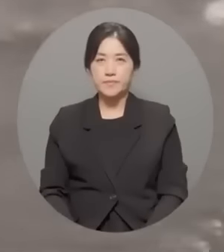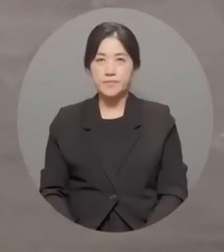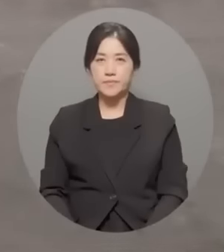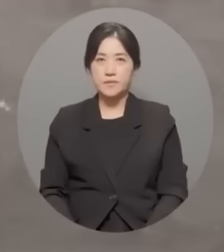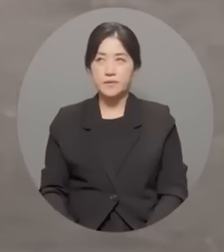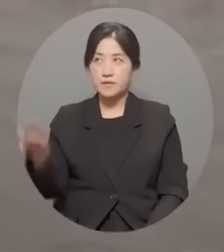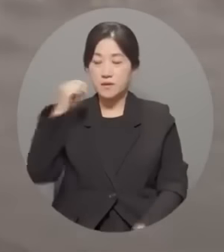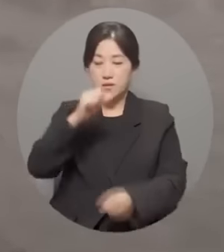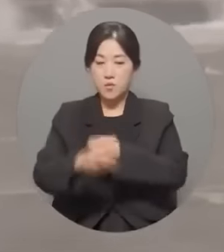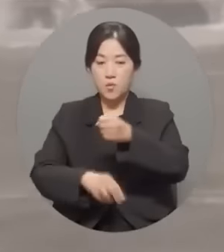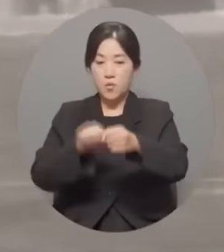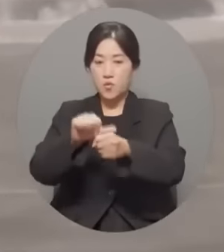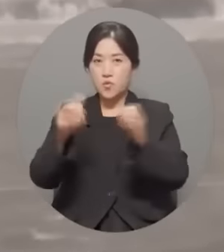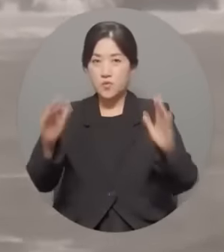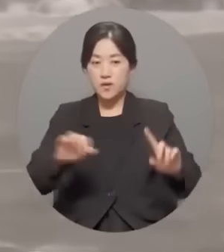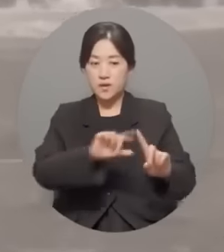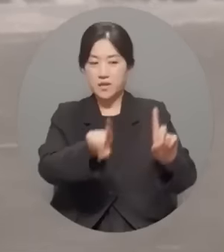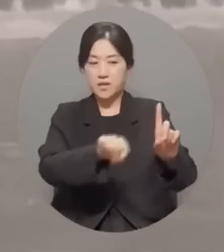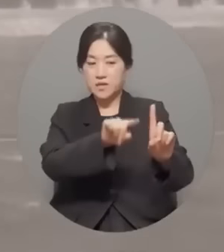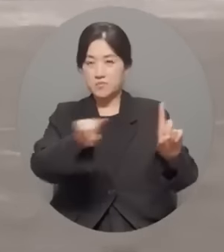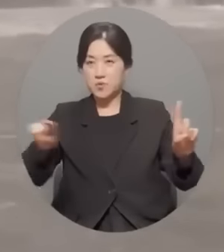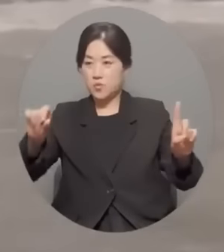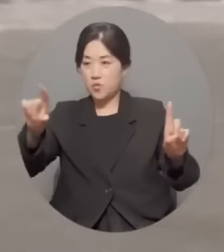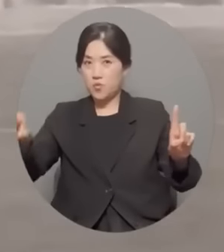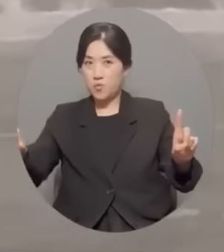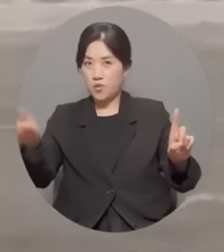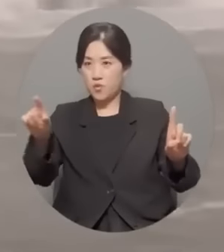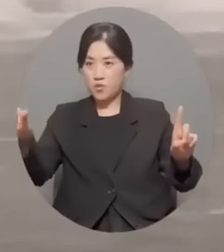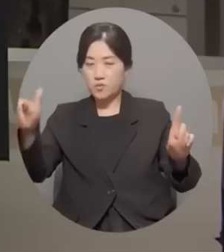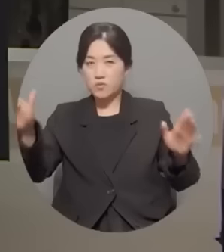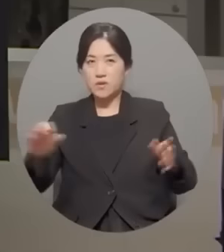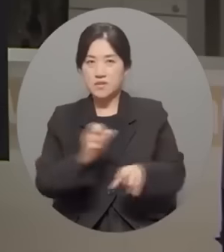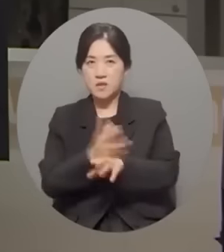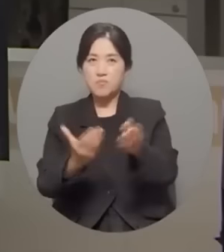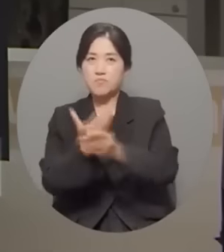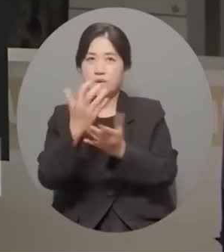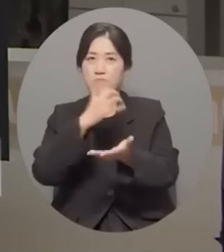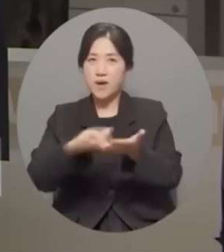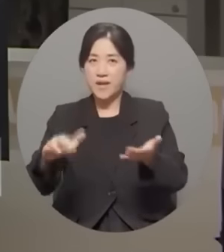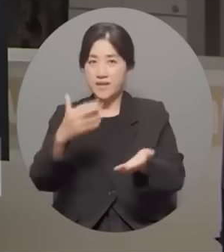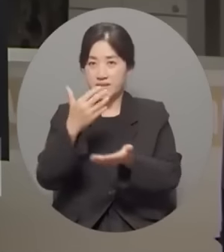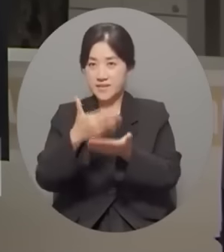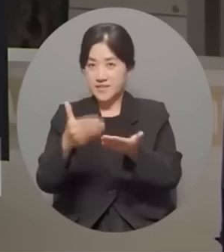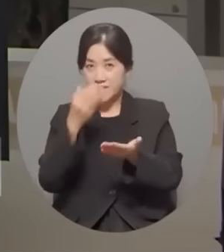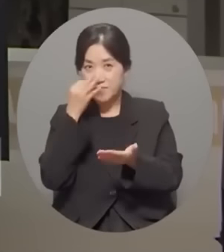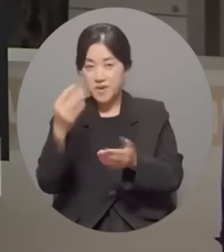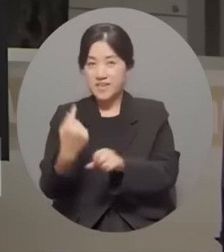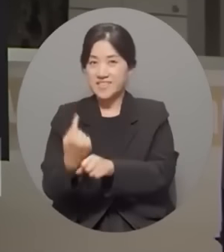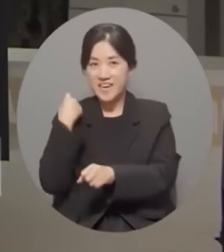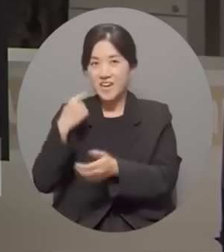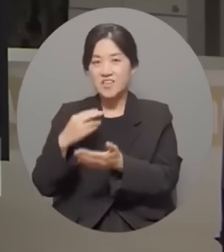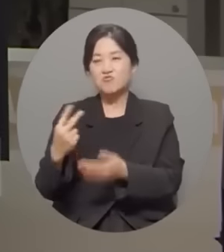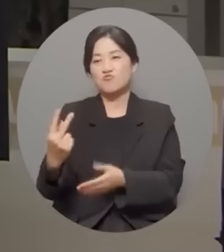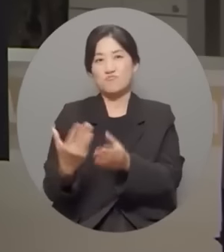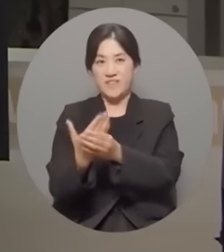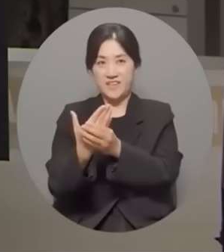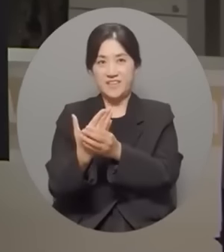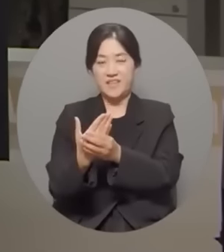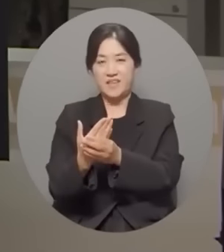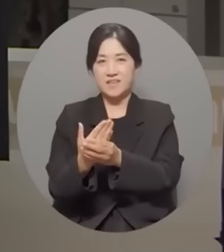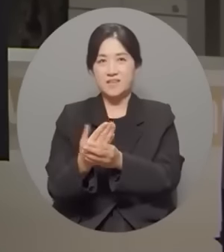지난 5년간 1월부터 5월 중순까지 태풍 발생 횟수입니다. 그림을 보시면 지난해는 2개,